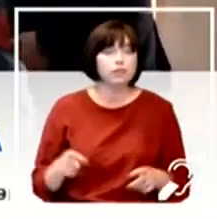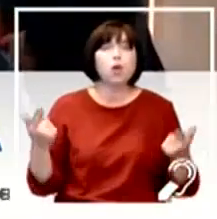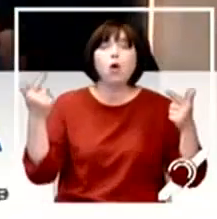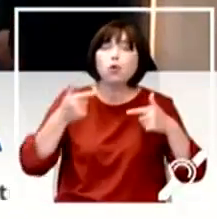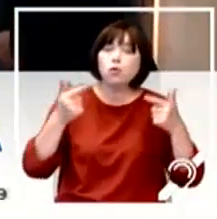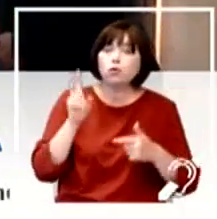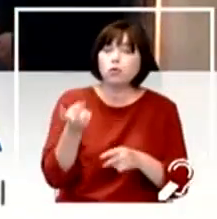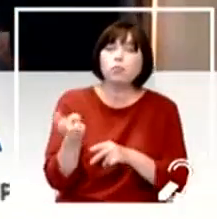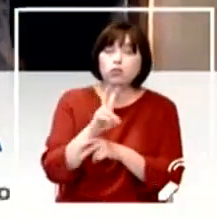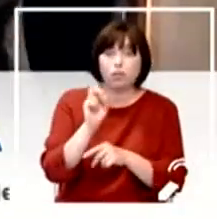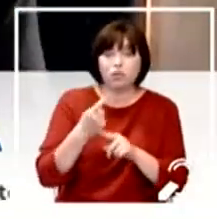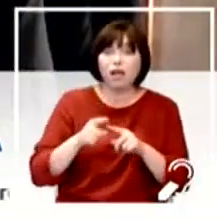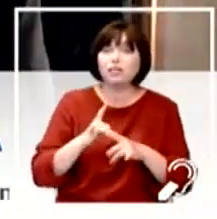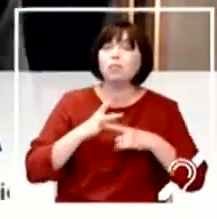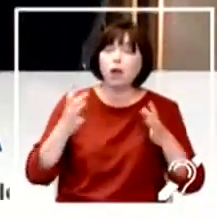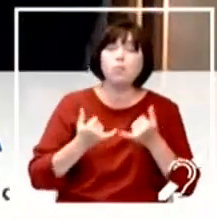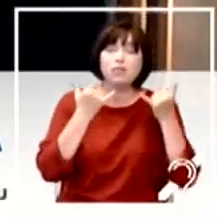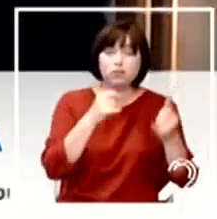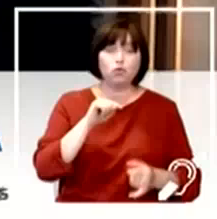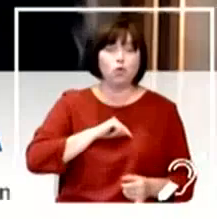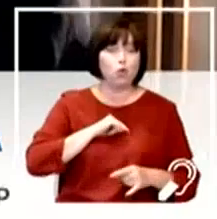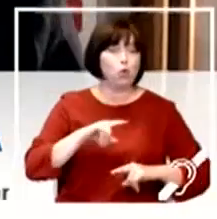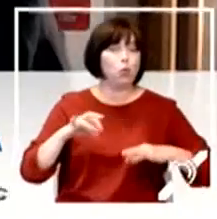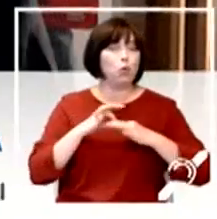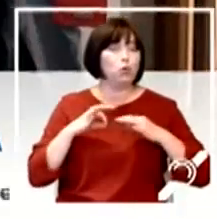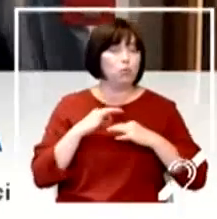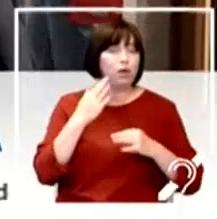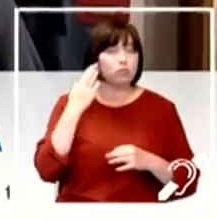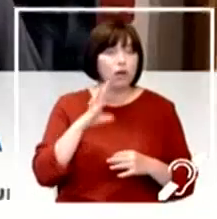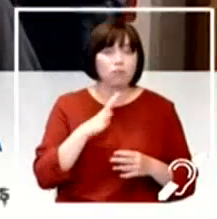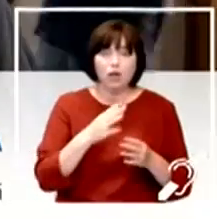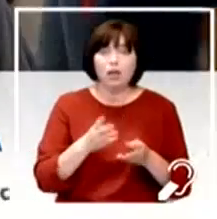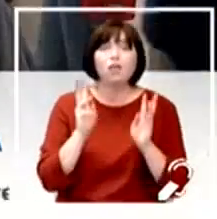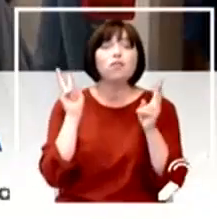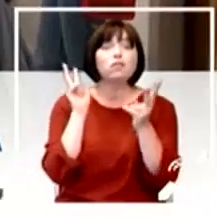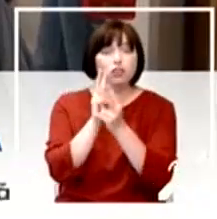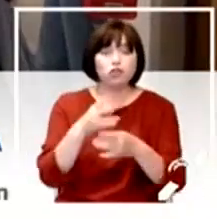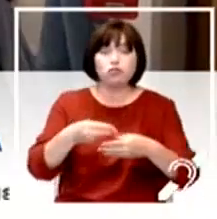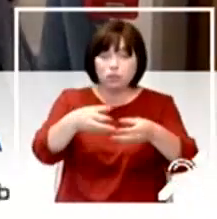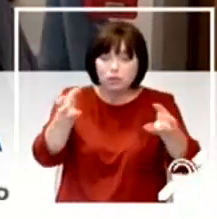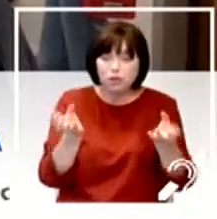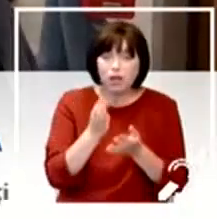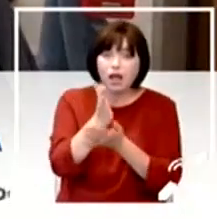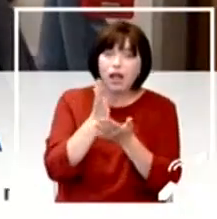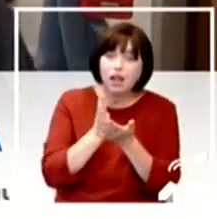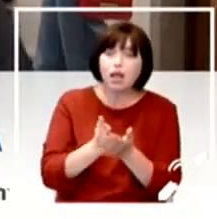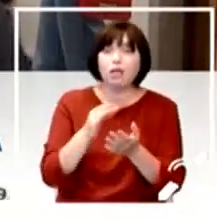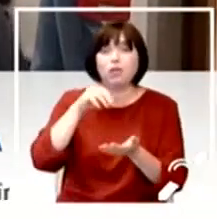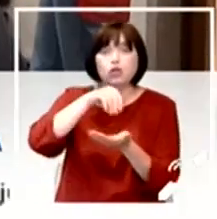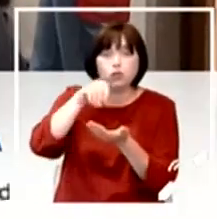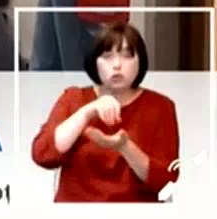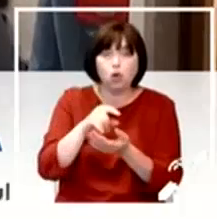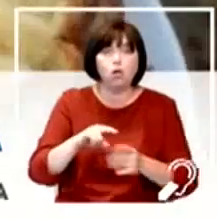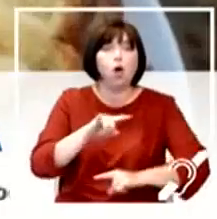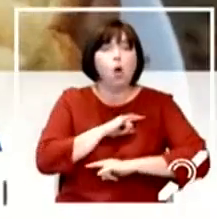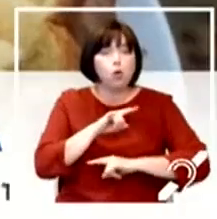Oaspeții care au venit la sărbătoarea dedicată ei românești au fost întâmpinați cu pâine și sare. Îmbrăcați în straie populare, invitații